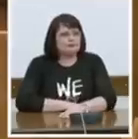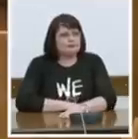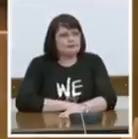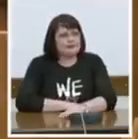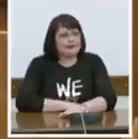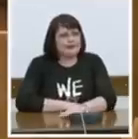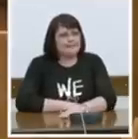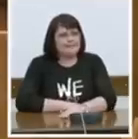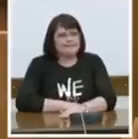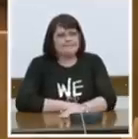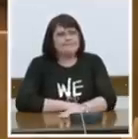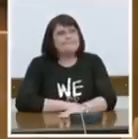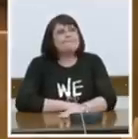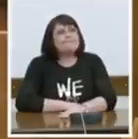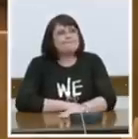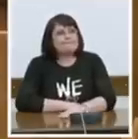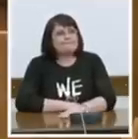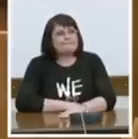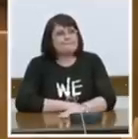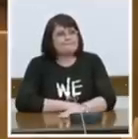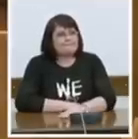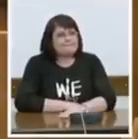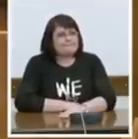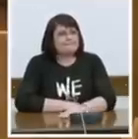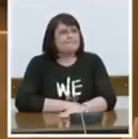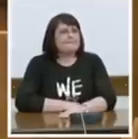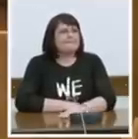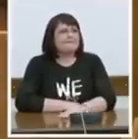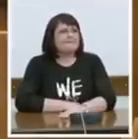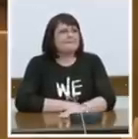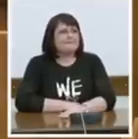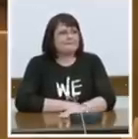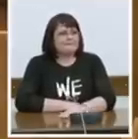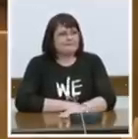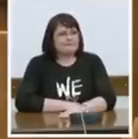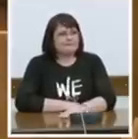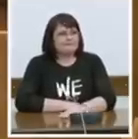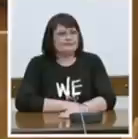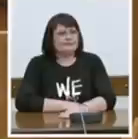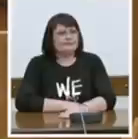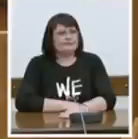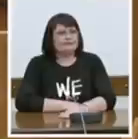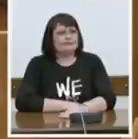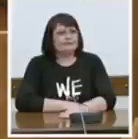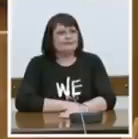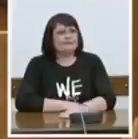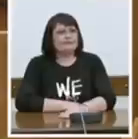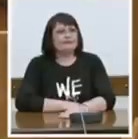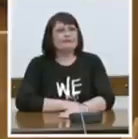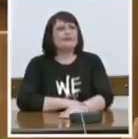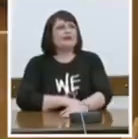από συνθήκες πολέμου, μέσα από απάνθρωπες συνθήκες. Κύριοι,